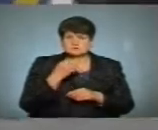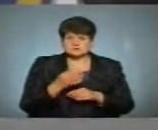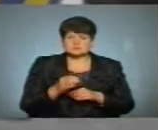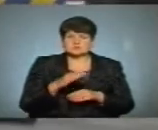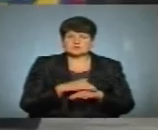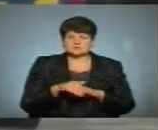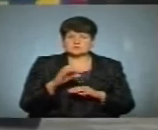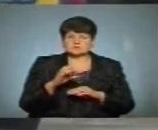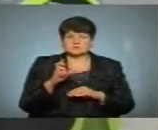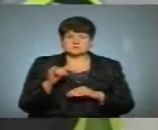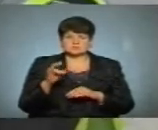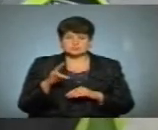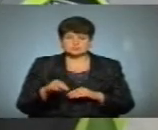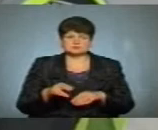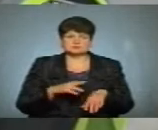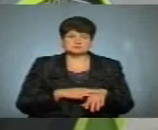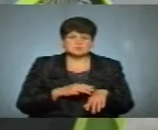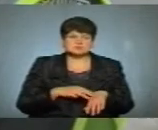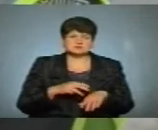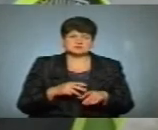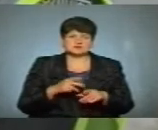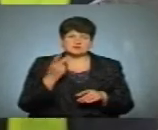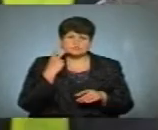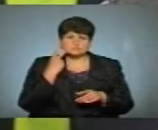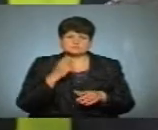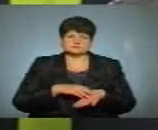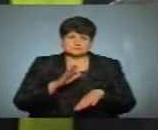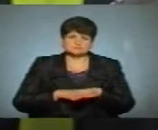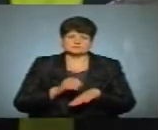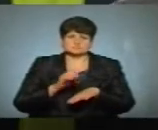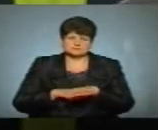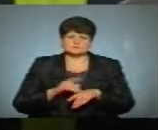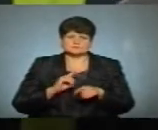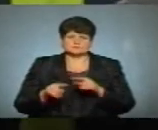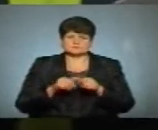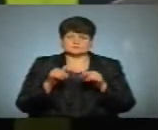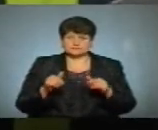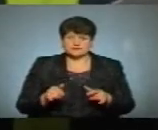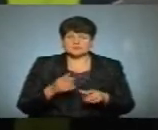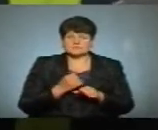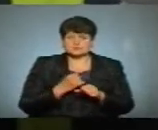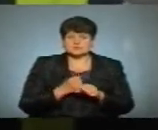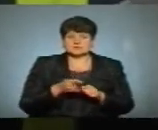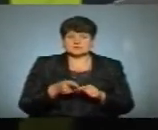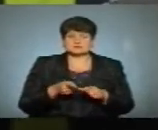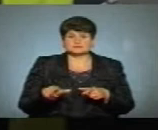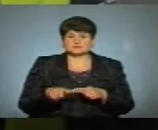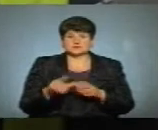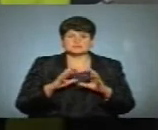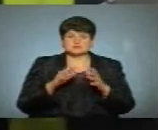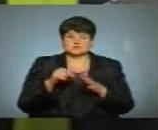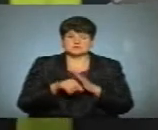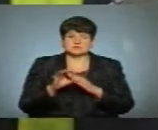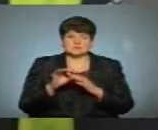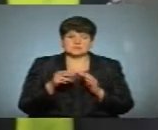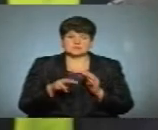Степана Будного патрульні фіксують швидкість другий день поспіль. Окрім того, що працюють на трасі, це траси міжнародного значення